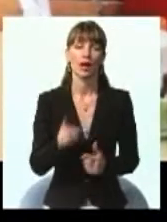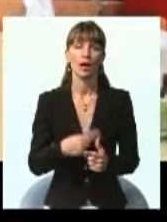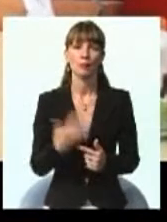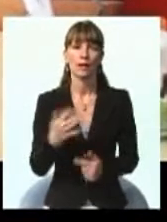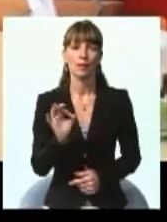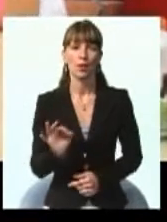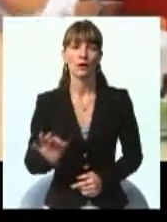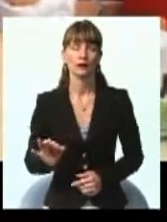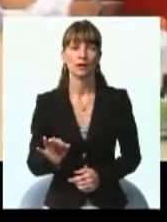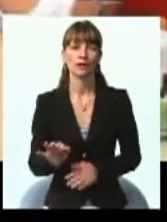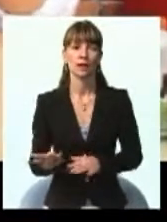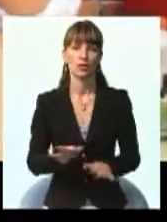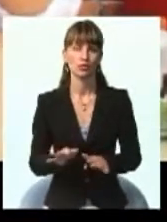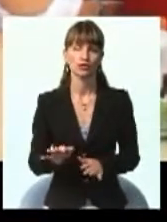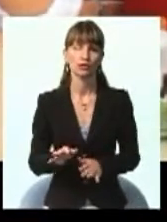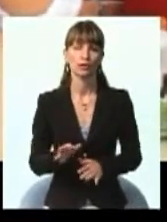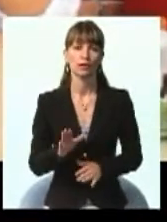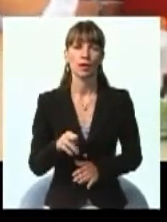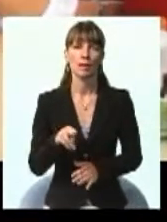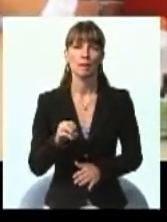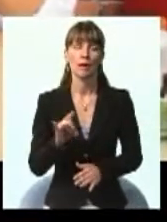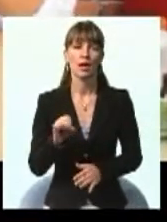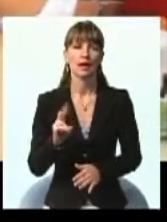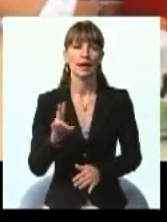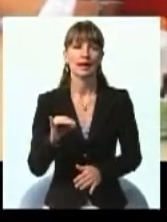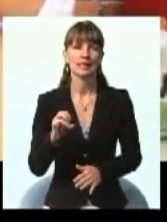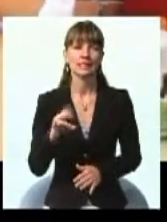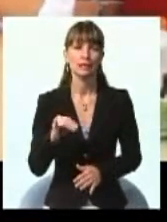5% розчин перекису водню, а у мене дуже-дуже концентрований